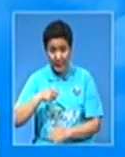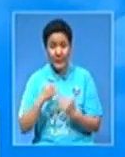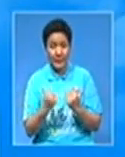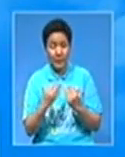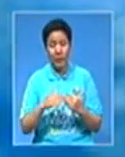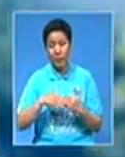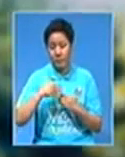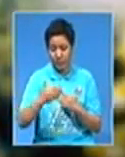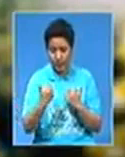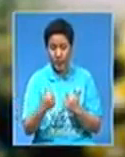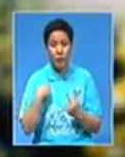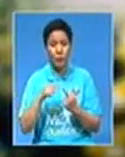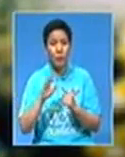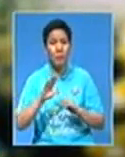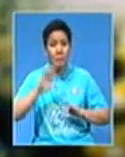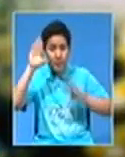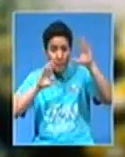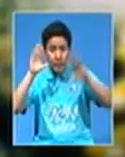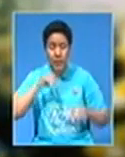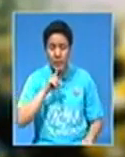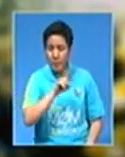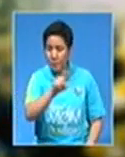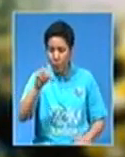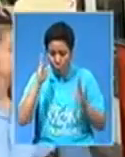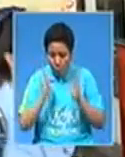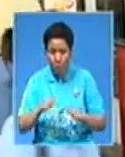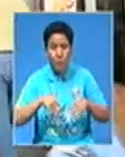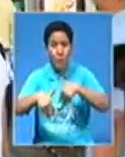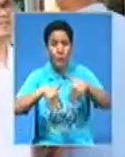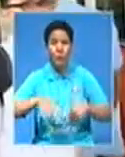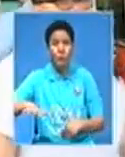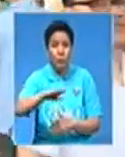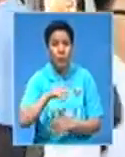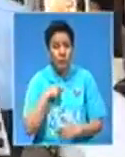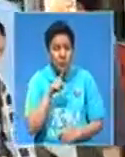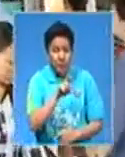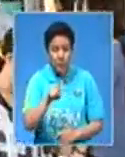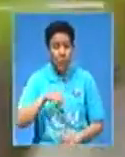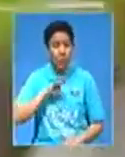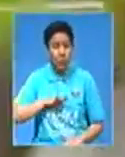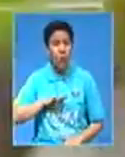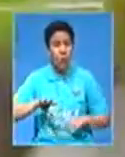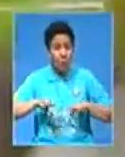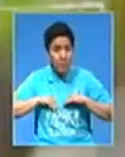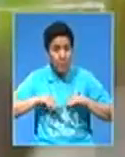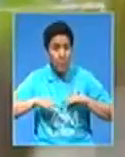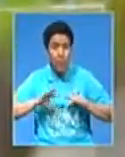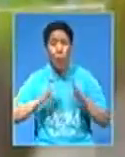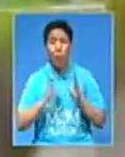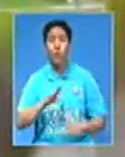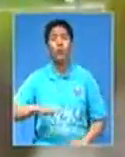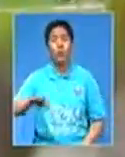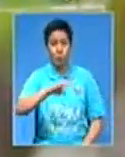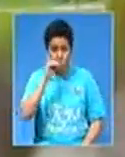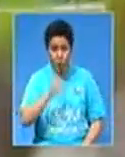เรื่องต่อไปคือเรื่องการทำประชามติเป็นอีกประเด็นที่มีความสำคัญมากเลยนะครับก็เป็นเรื่องของที่ประชาชนทุกคนนั้น